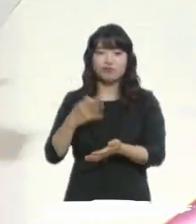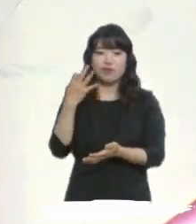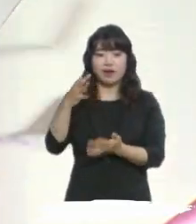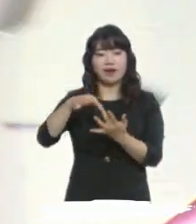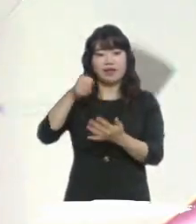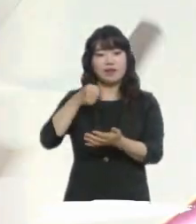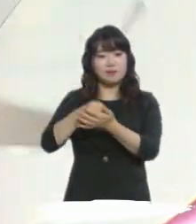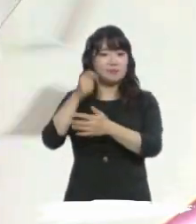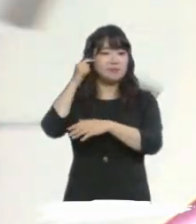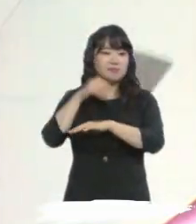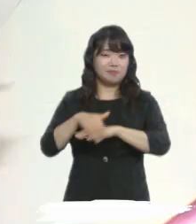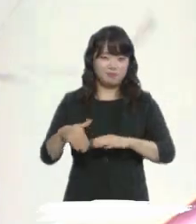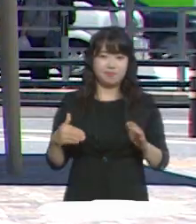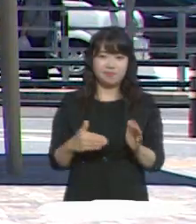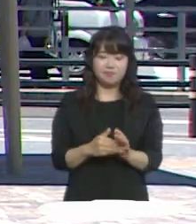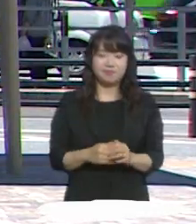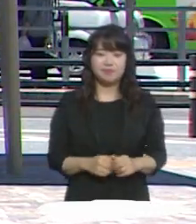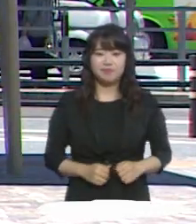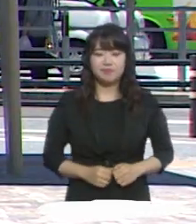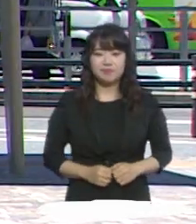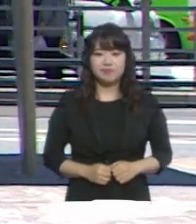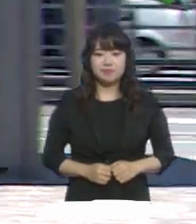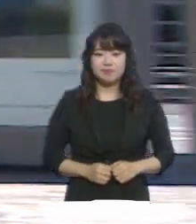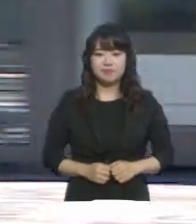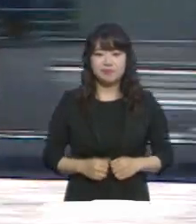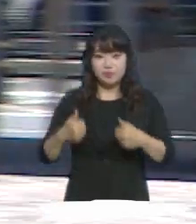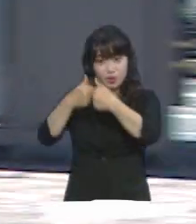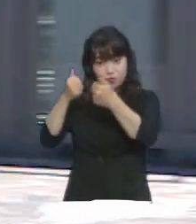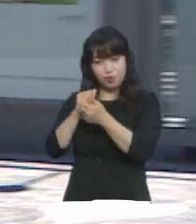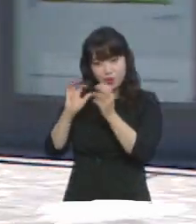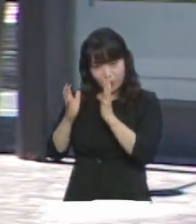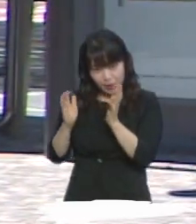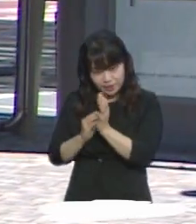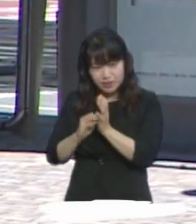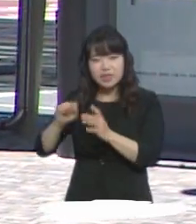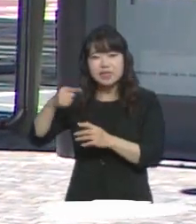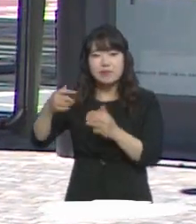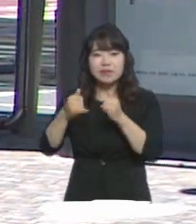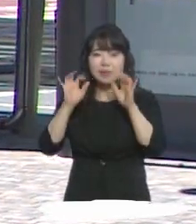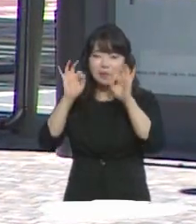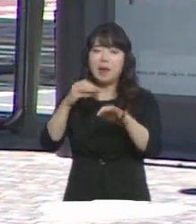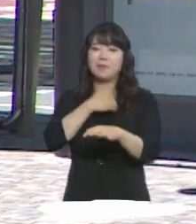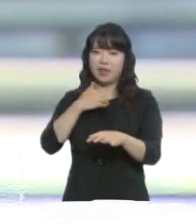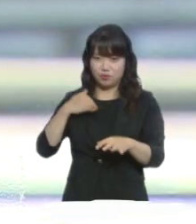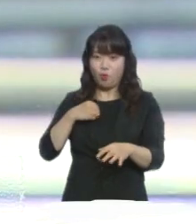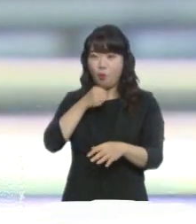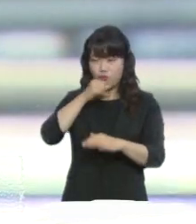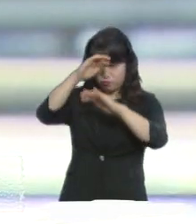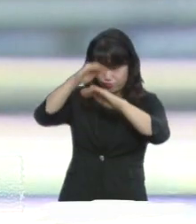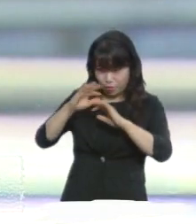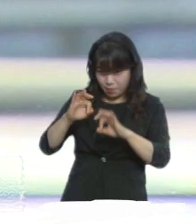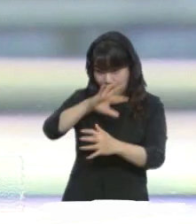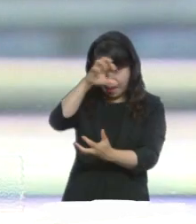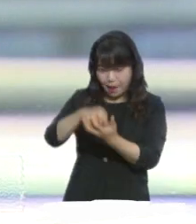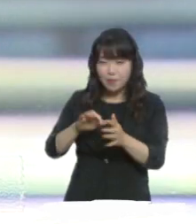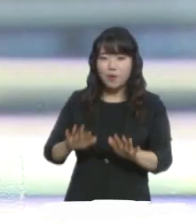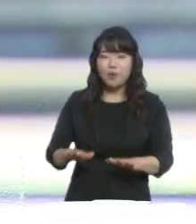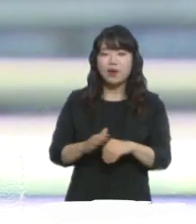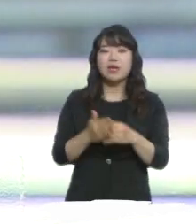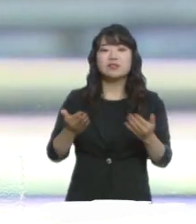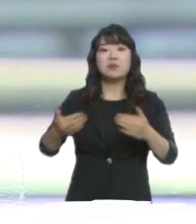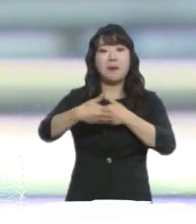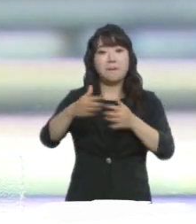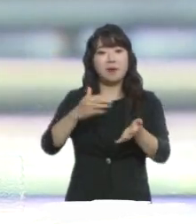잠정 선정했다고 설명했습니다. 위원회 심의와 주민 만족도 조사 등을 반영해 올해 스마트